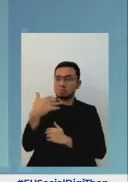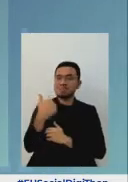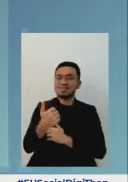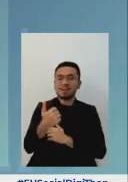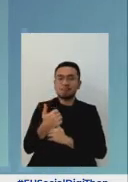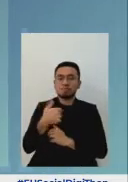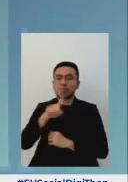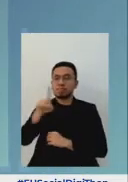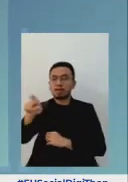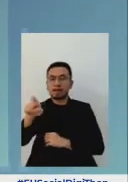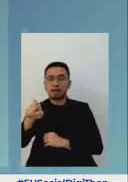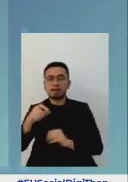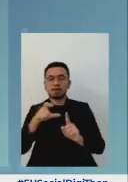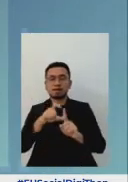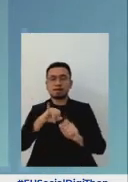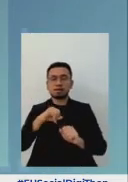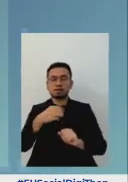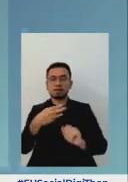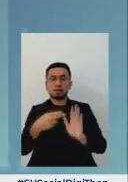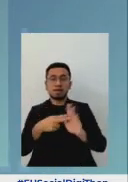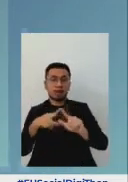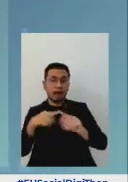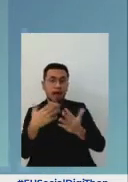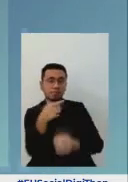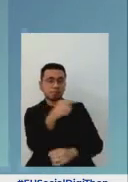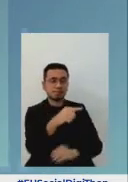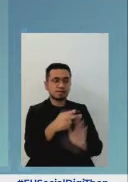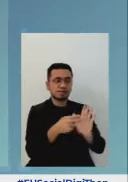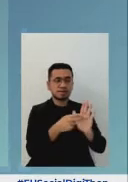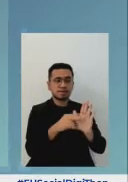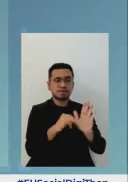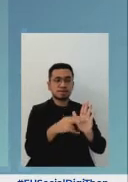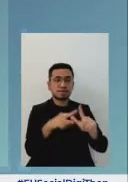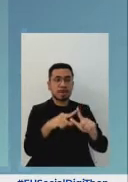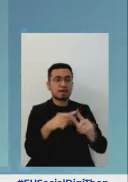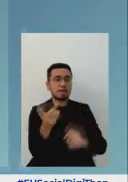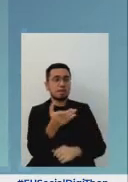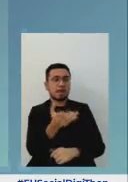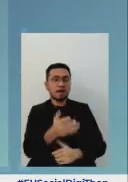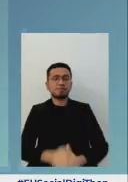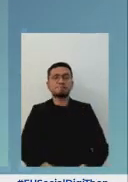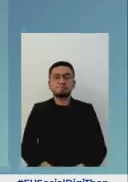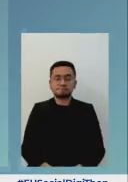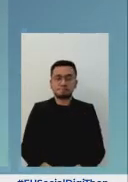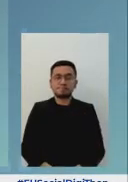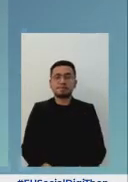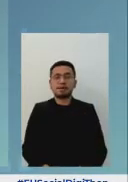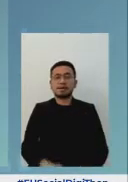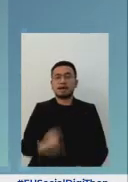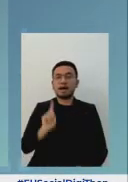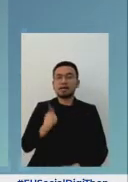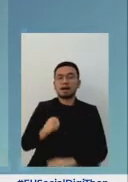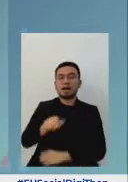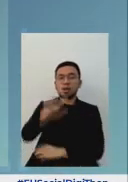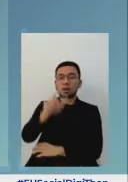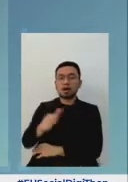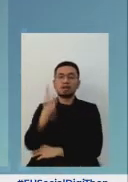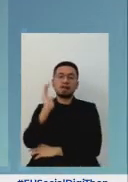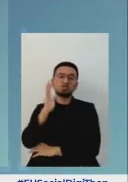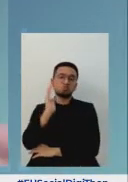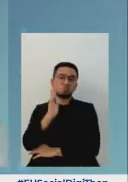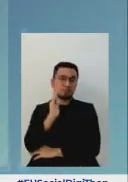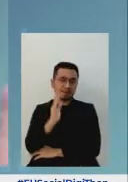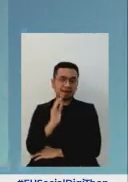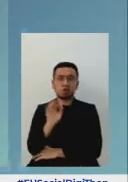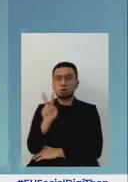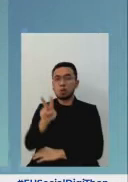ke Bu Nina ya? Nah, sebelum masuk acara, saya ingin memperkenalkan narasumber kita hari ini, yaitu Sri Kandi-Sri Kandi kita